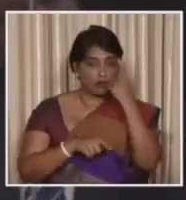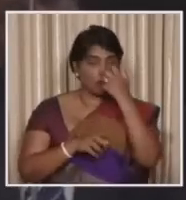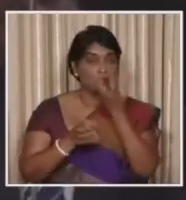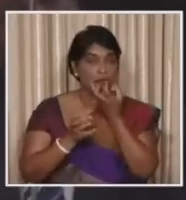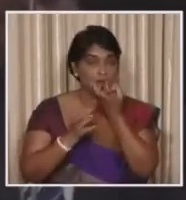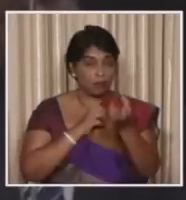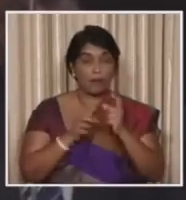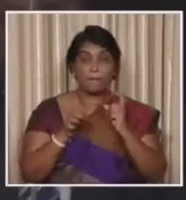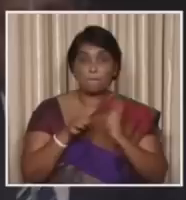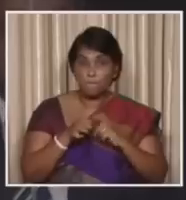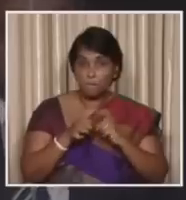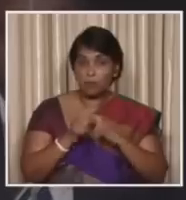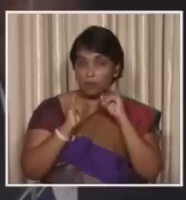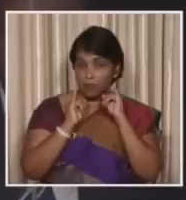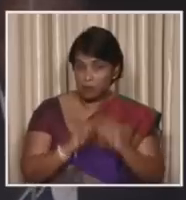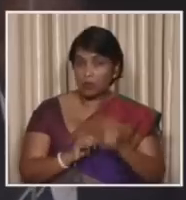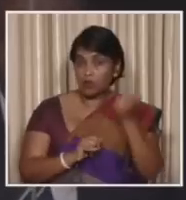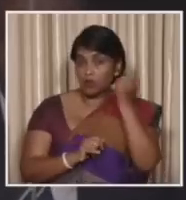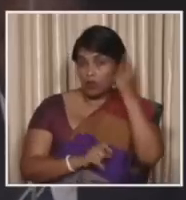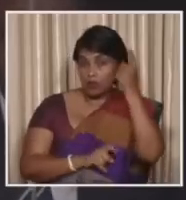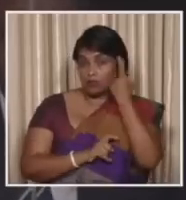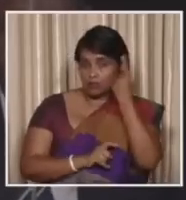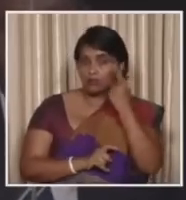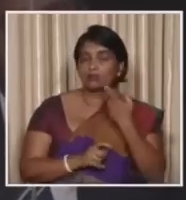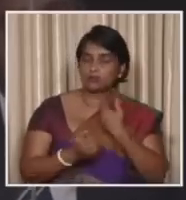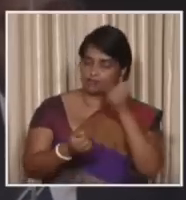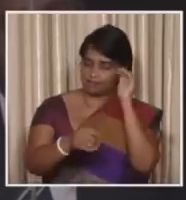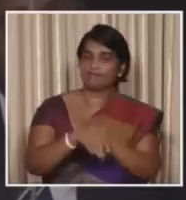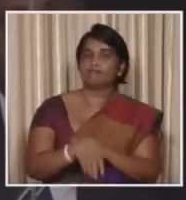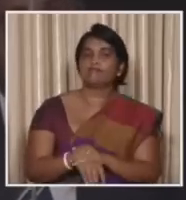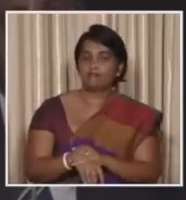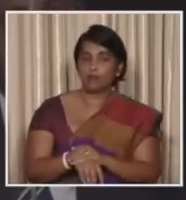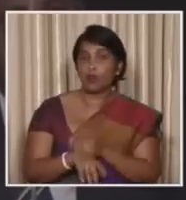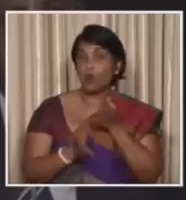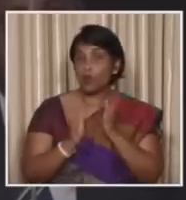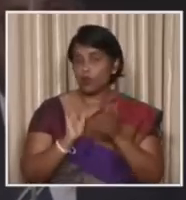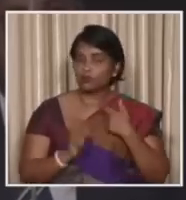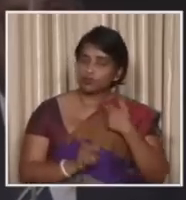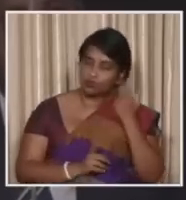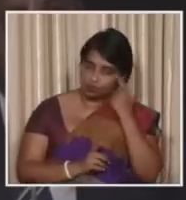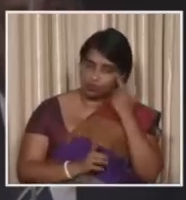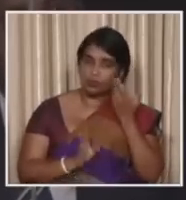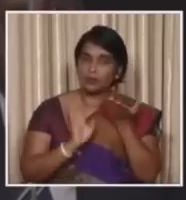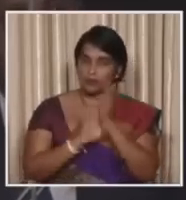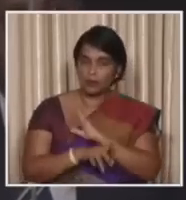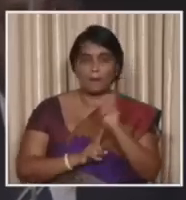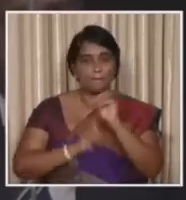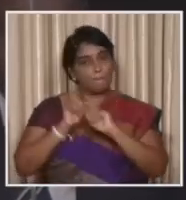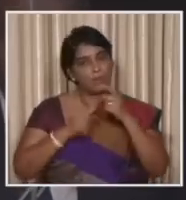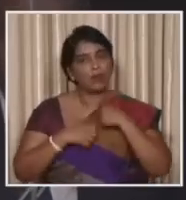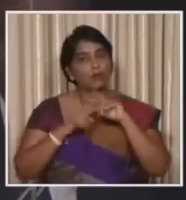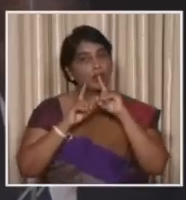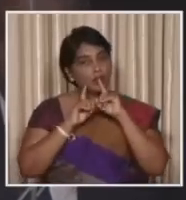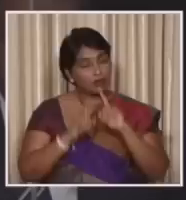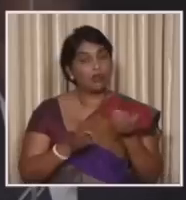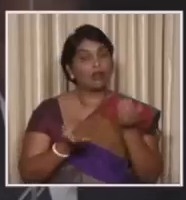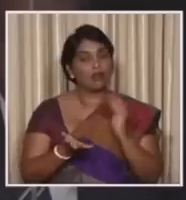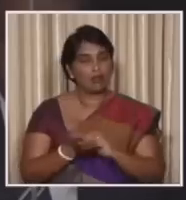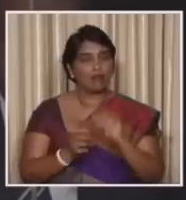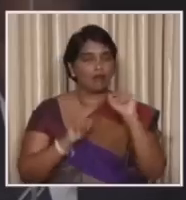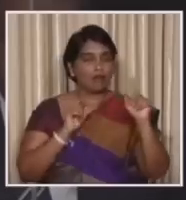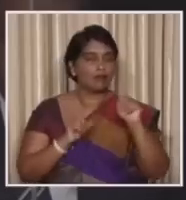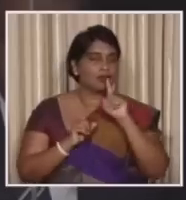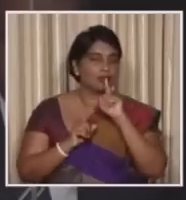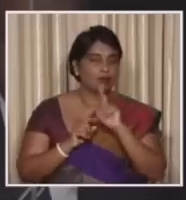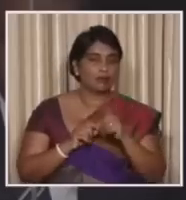ප්‍රශ්නයට මේකේ වැරදිකරුවෝ මහමලකරුවෝ අපි අල්ලනවා. කවුද කියලා දන්නවා. මීට ඉස්සෙල්ලා මම පාර්ලිමේන්තුවේ කිව්වා නැවතත් නම් කියන්න ගියොත්